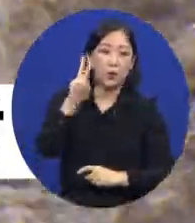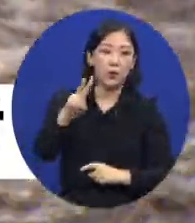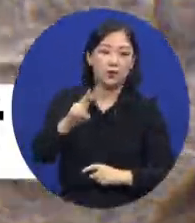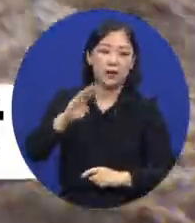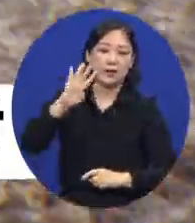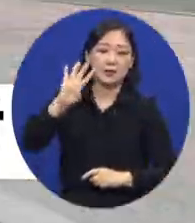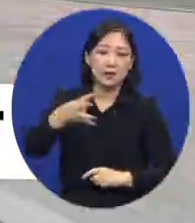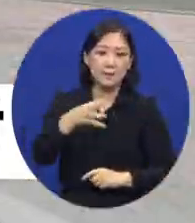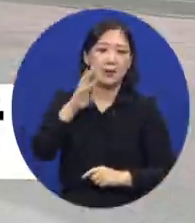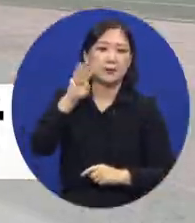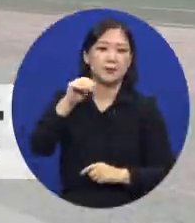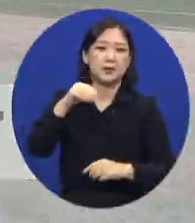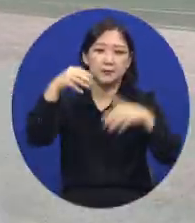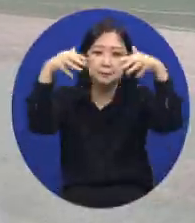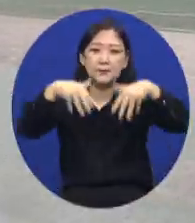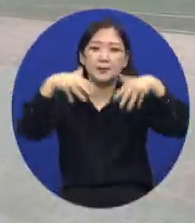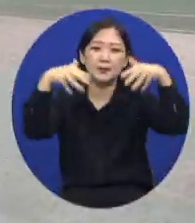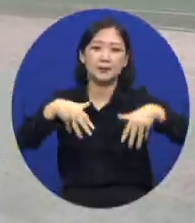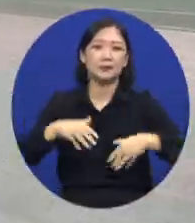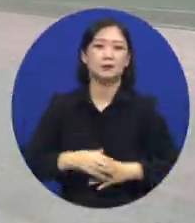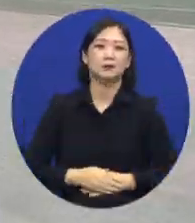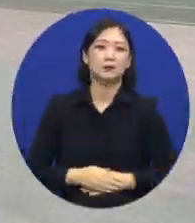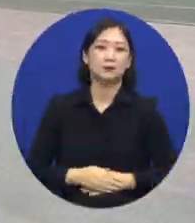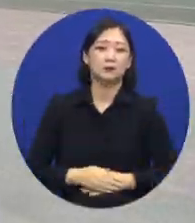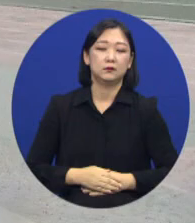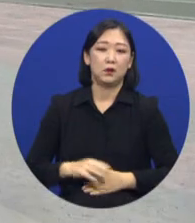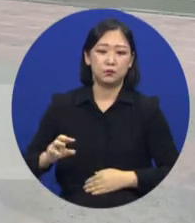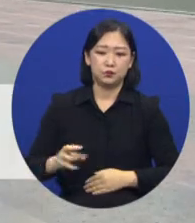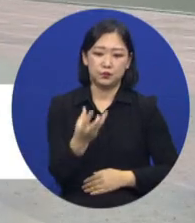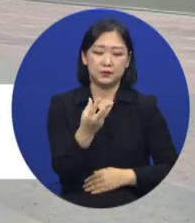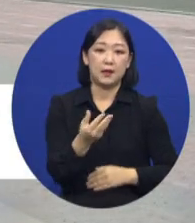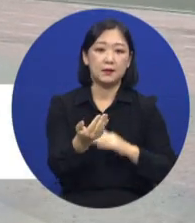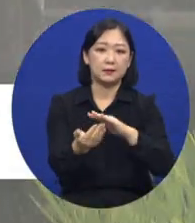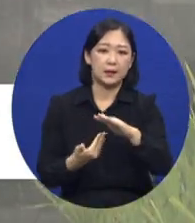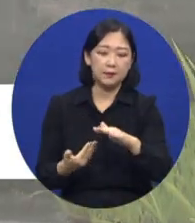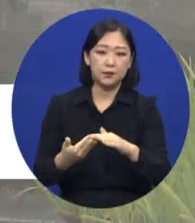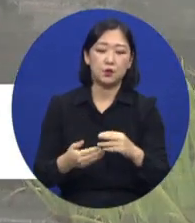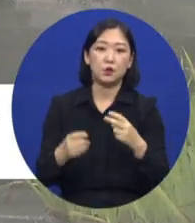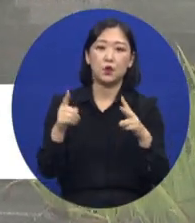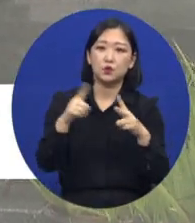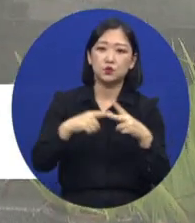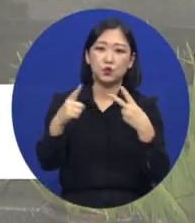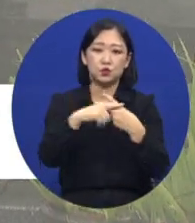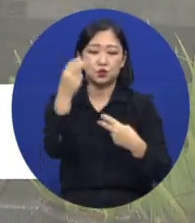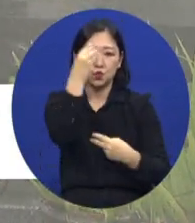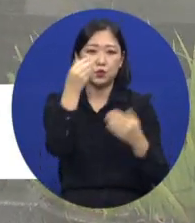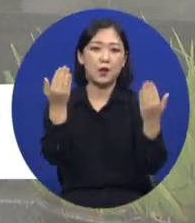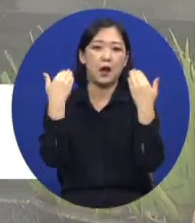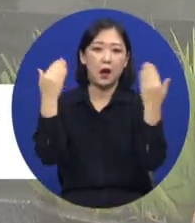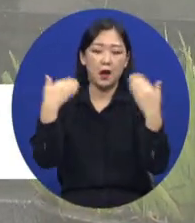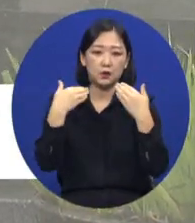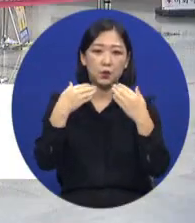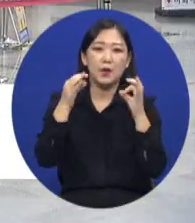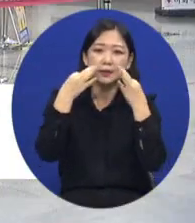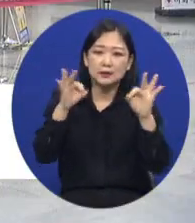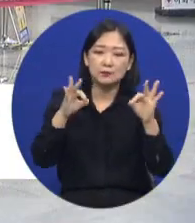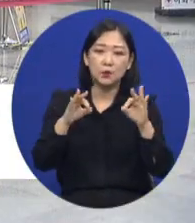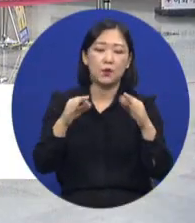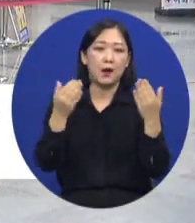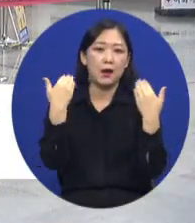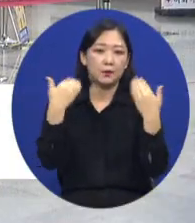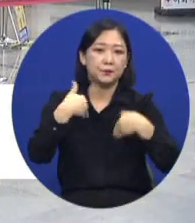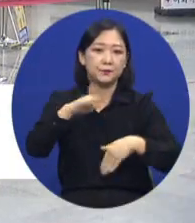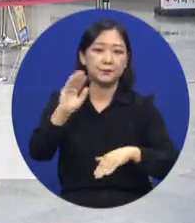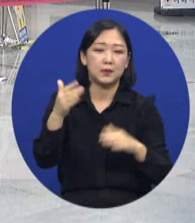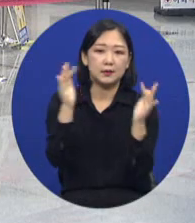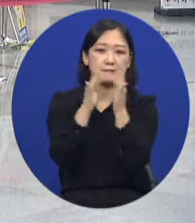400mm가 넘는 비가 더 쏟아지겠습니다. 태풍 북상에 대비해 제주 지역 초중고등학생들은 금요일에 등교하지 않고 원격 수업을